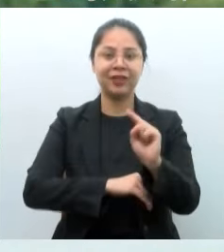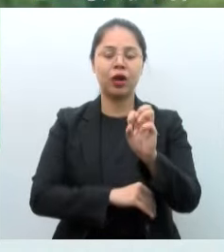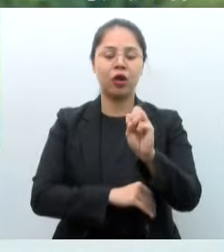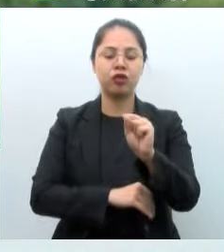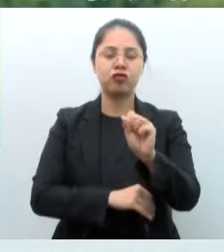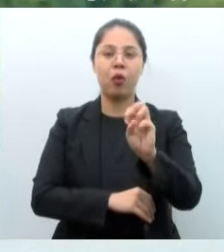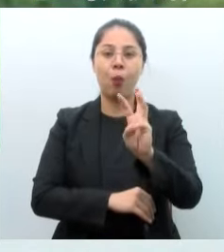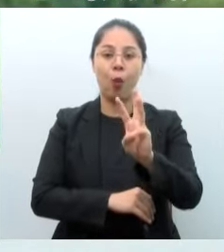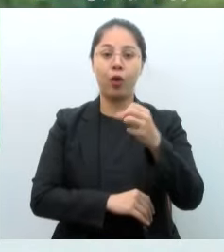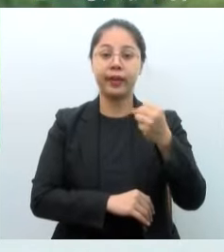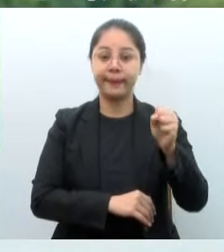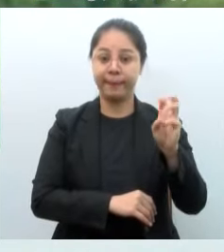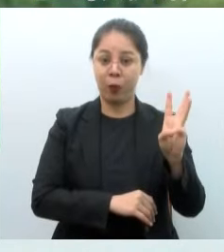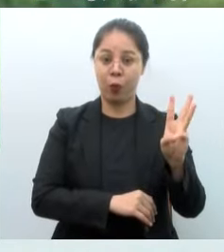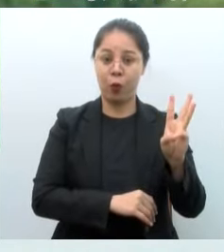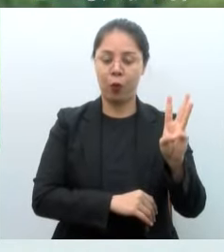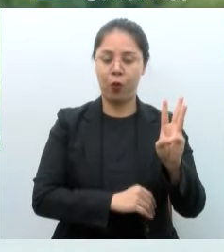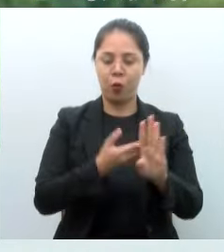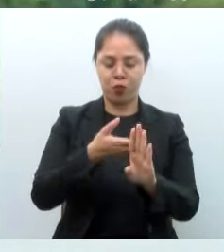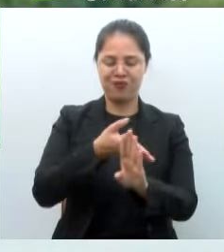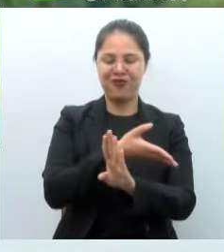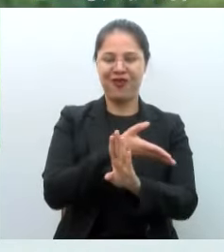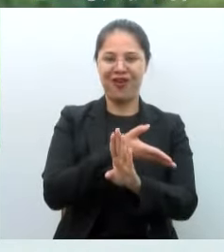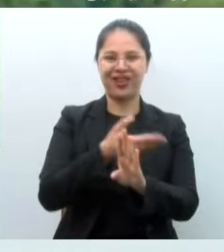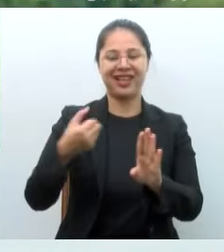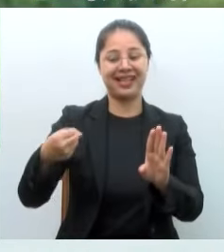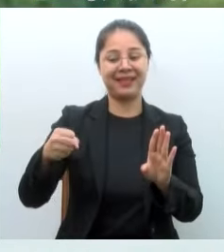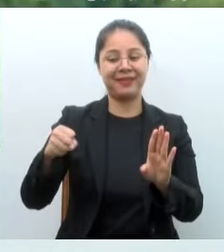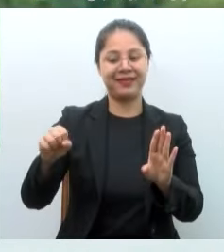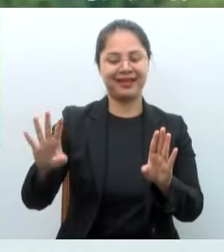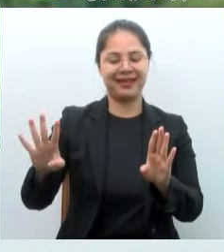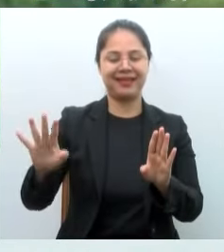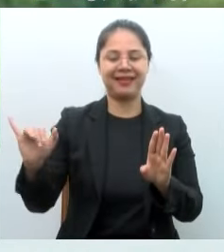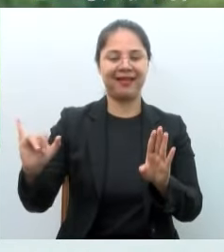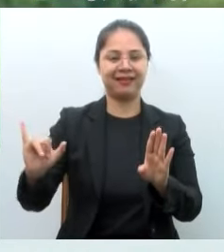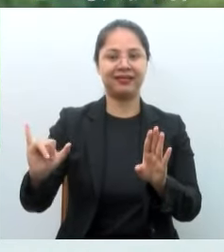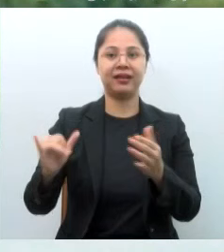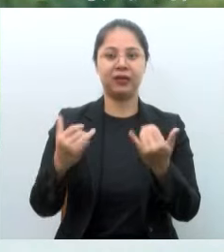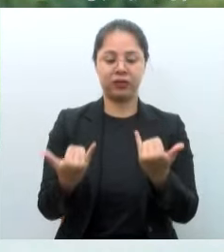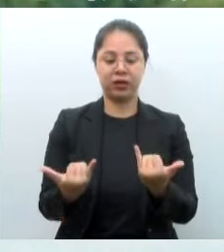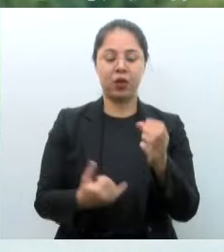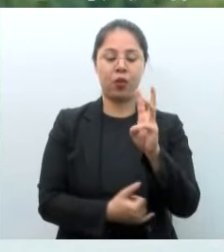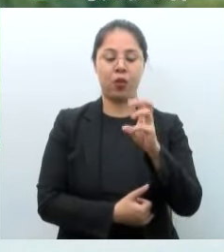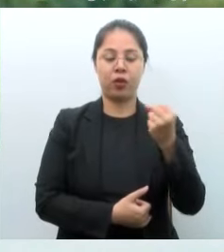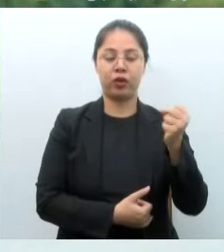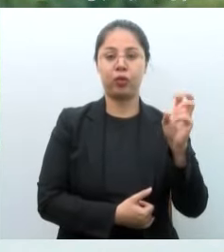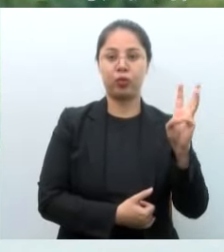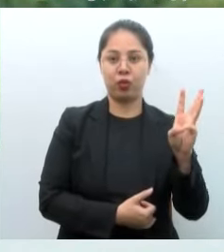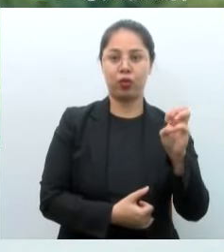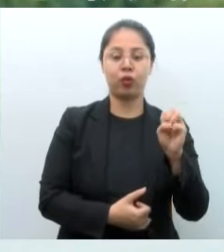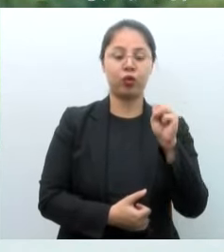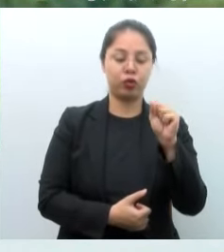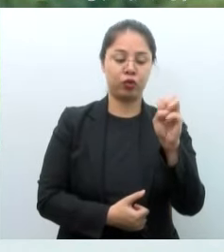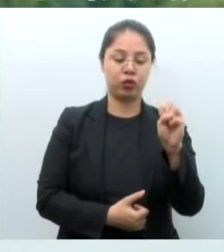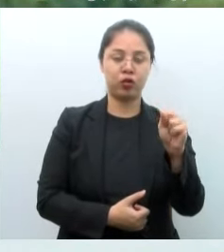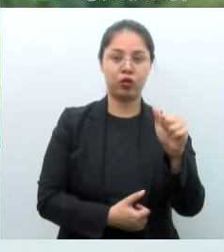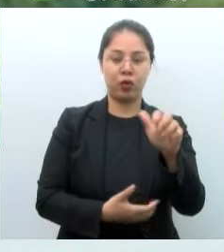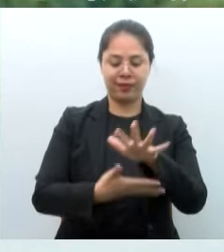.16 นะครับซึ่งเราจะสอบก่อนนะครับว.14 แน่นอนนะครับวันนี้เราก็ได้ทำปฏิทินไทม์ไลน์ในการที่จะสอบให้